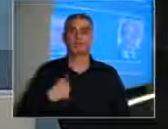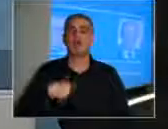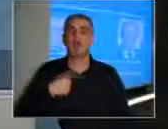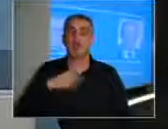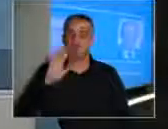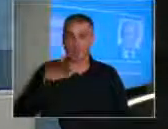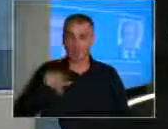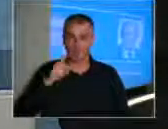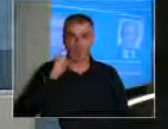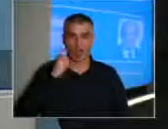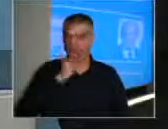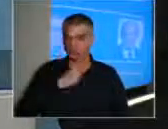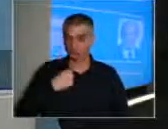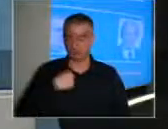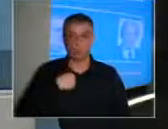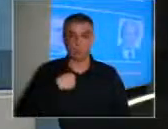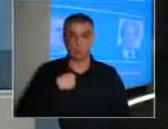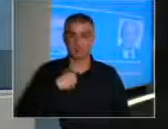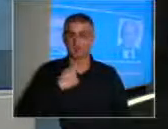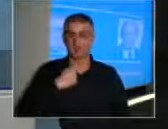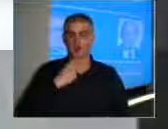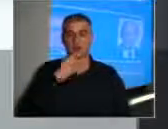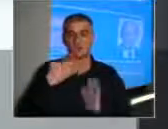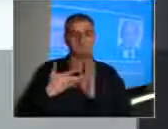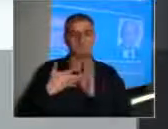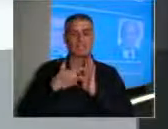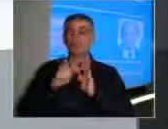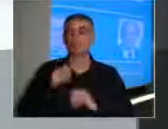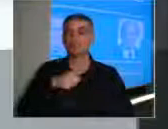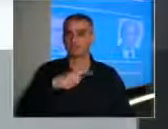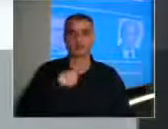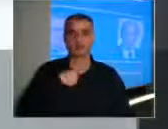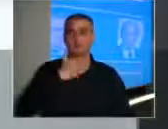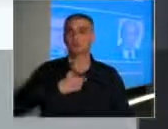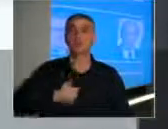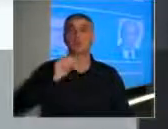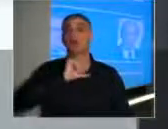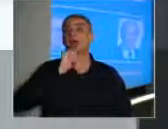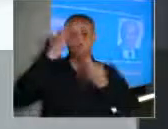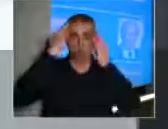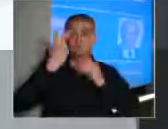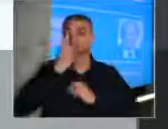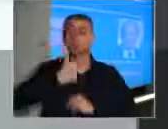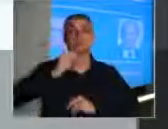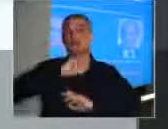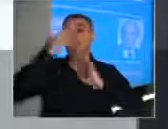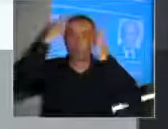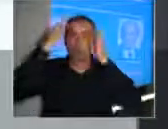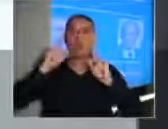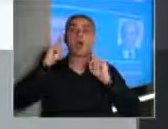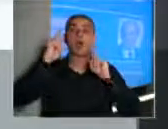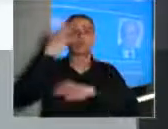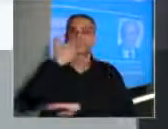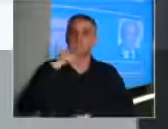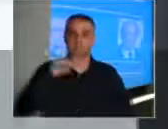2015? אנחנו, למרות שהילד שקד ואני, לפי סקרי ערוץ הכנסת, אנחנו השרים הכי מוערכים, שני השרים הכי מוערכים